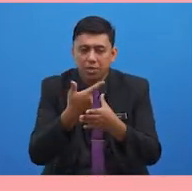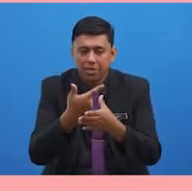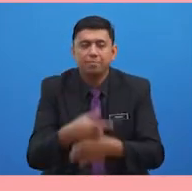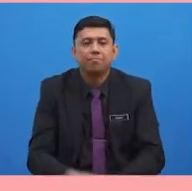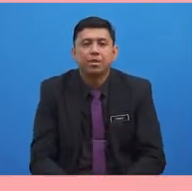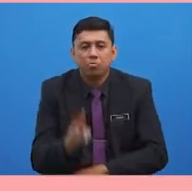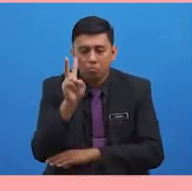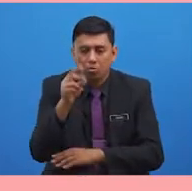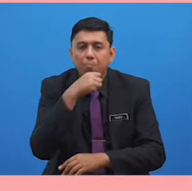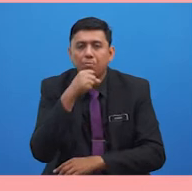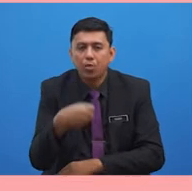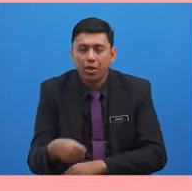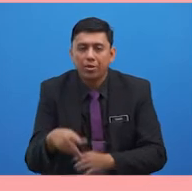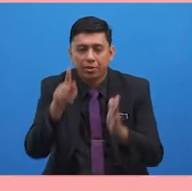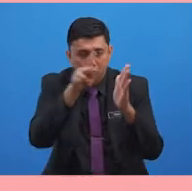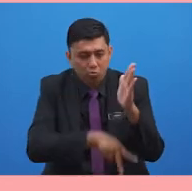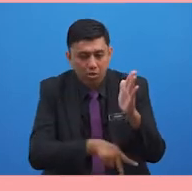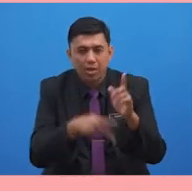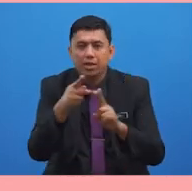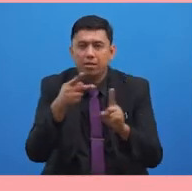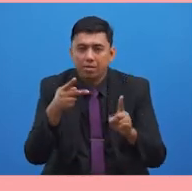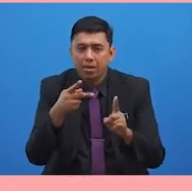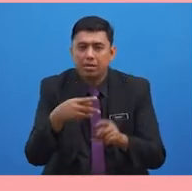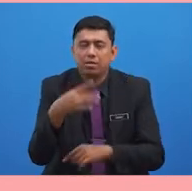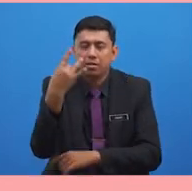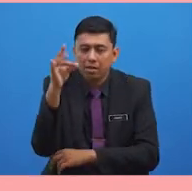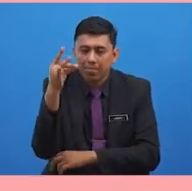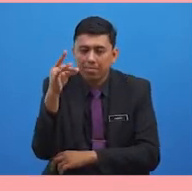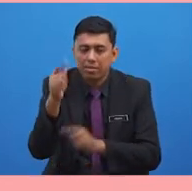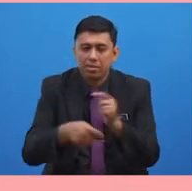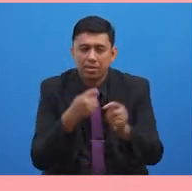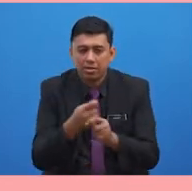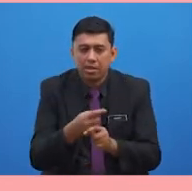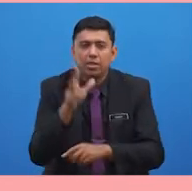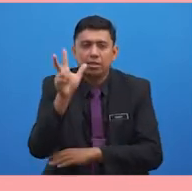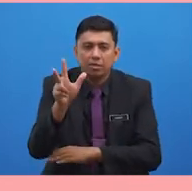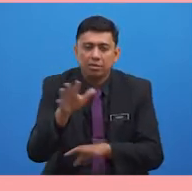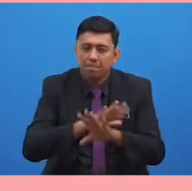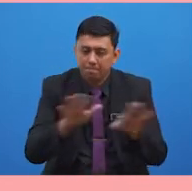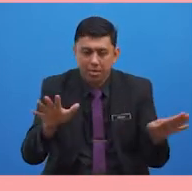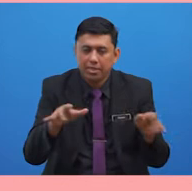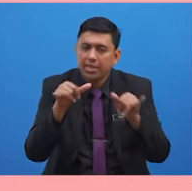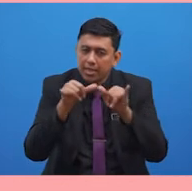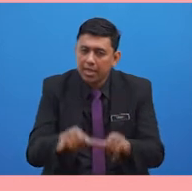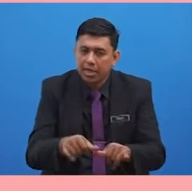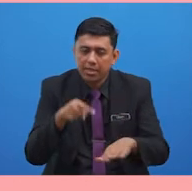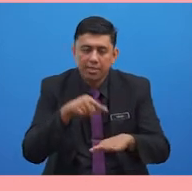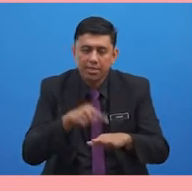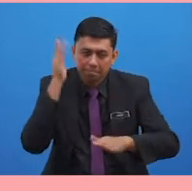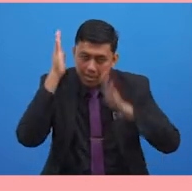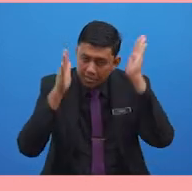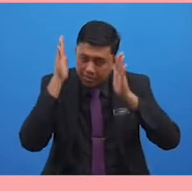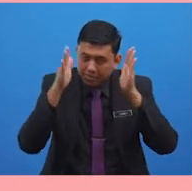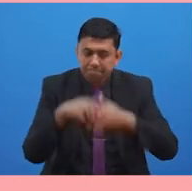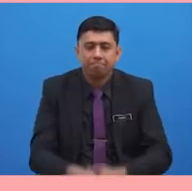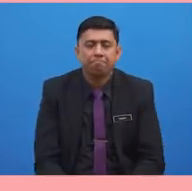bulan. Kedua, berumur kurang daripada 18 tahun. Ketiga, tidak